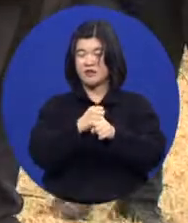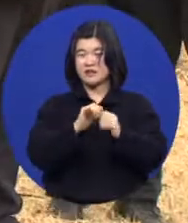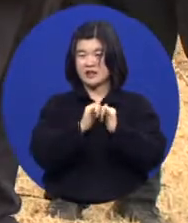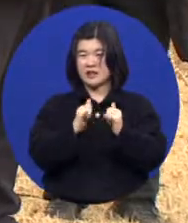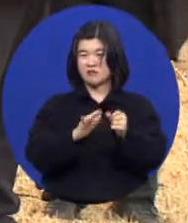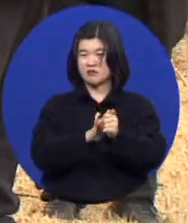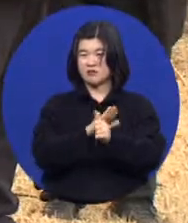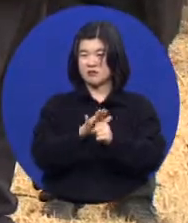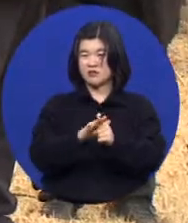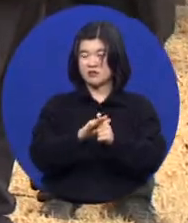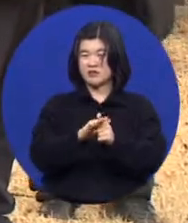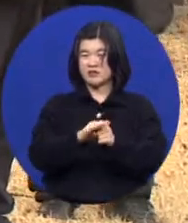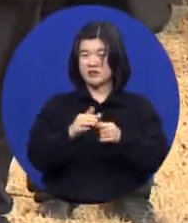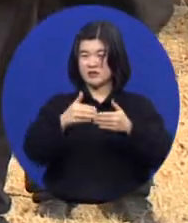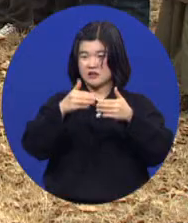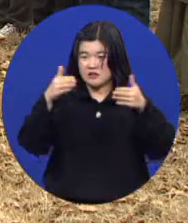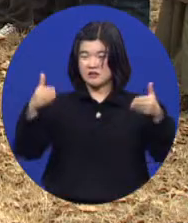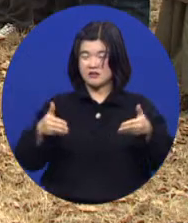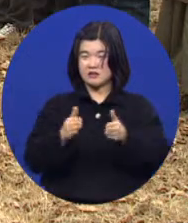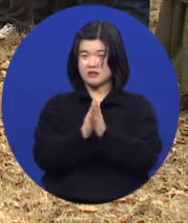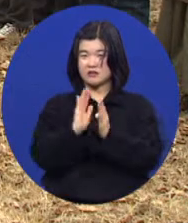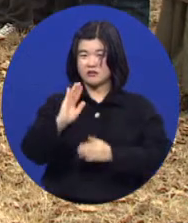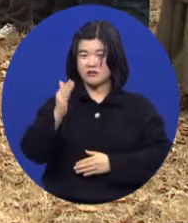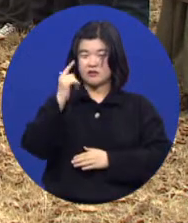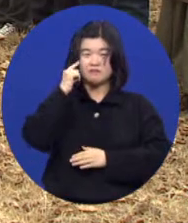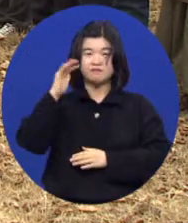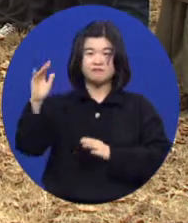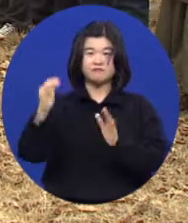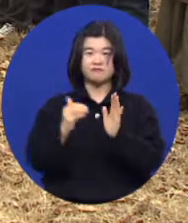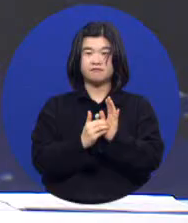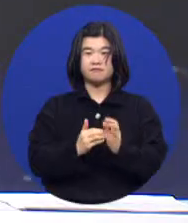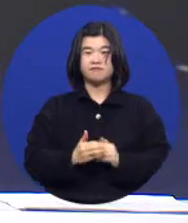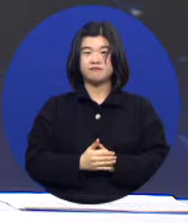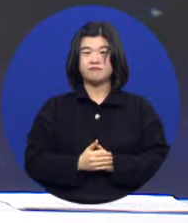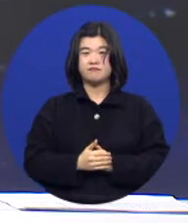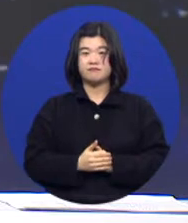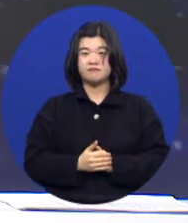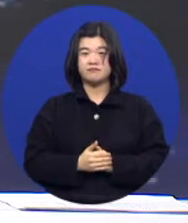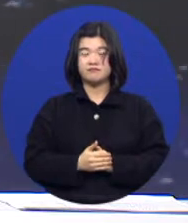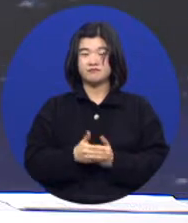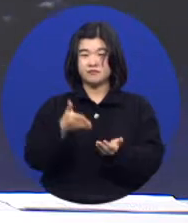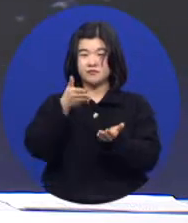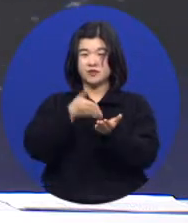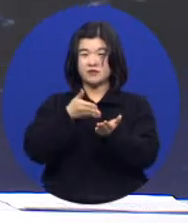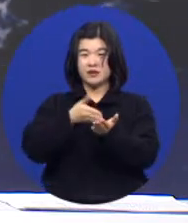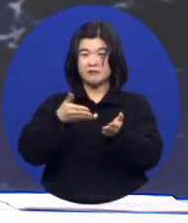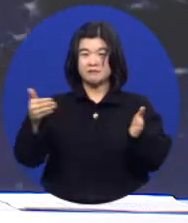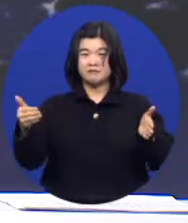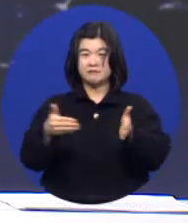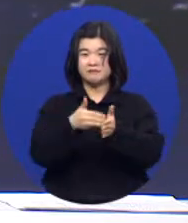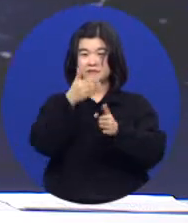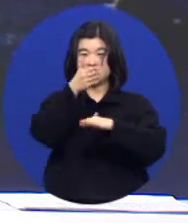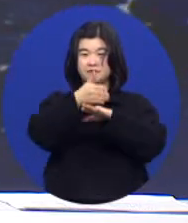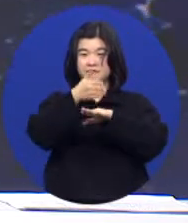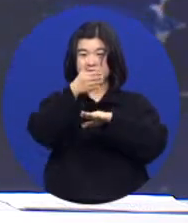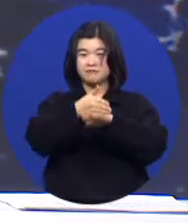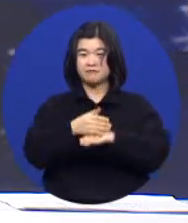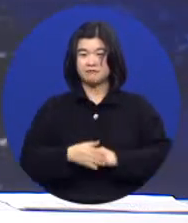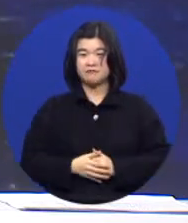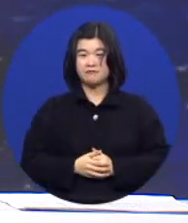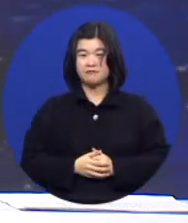민중사랑 양용찬 열사 기림비 제막식을 열고 추모했습니다. 제주 뉴스를 마칩니다. 고맙습니다.